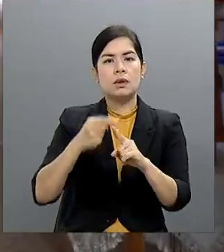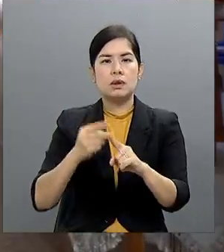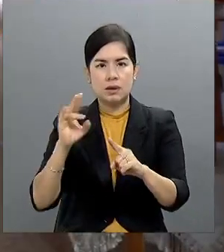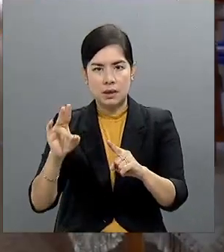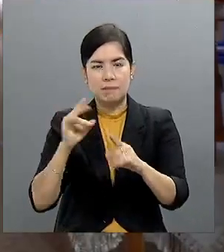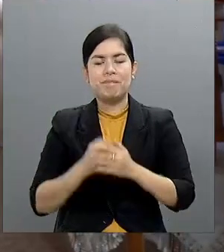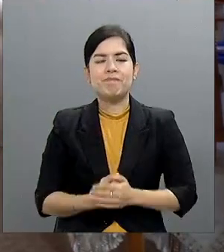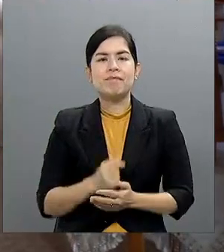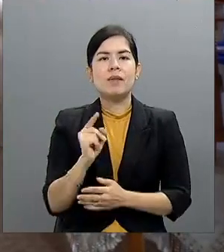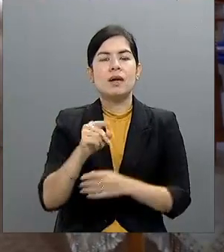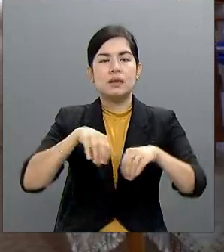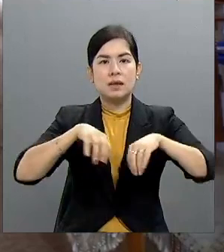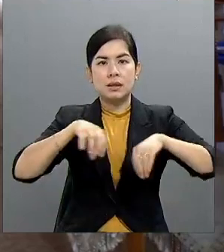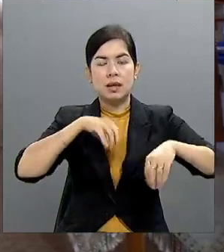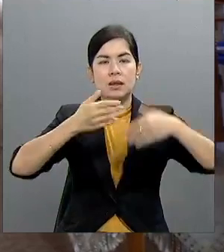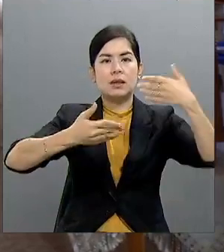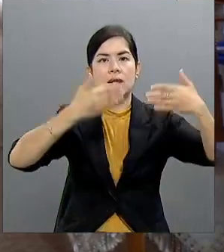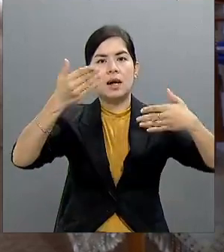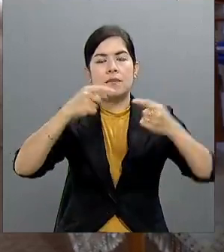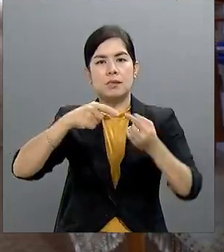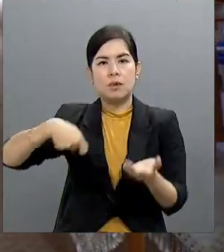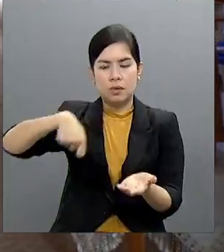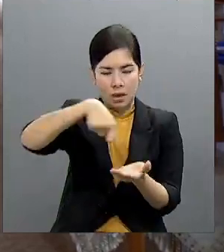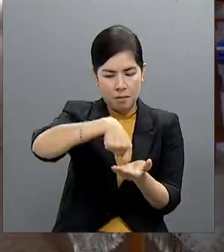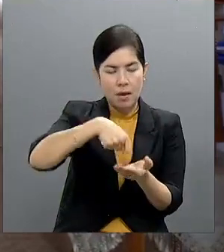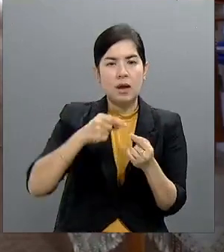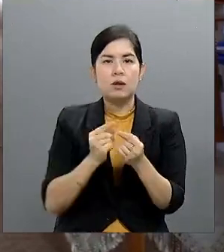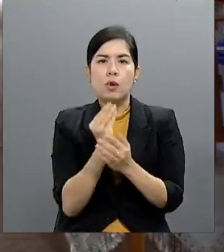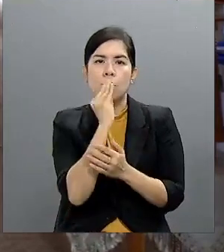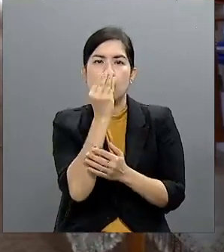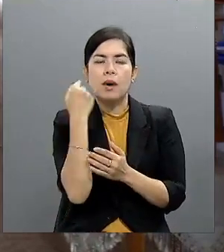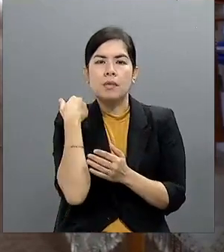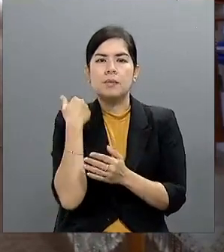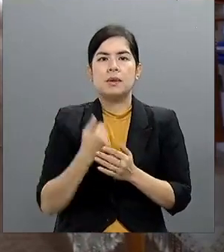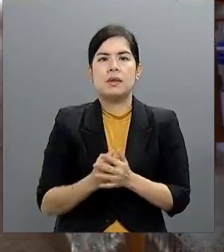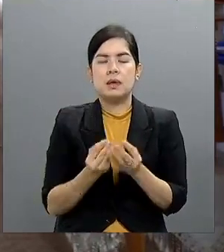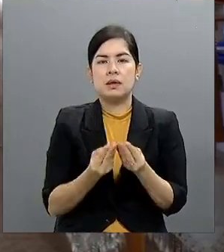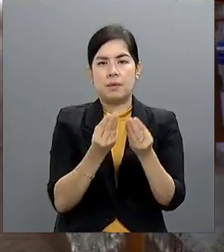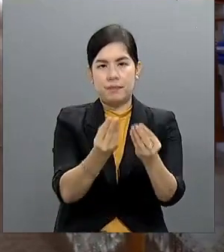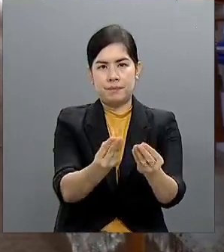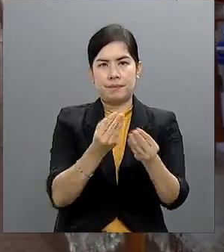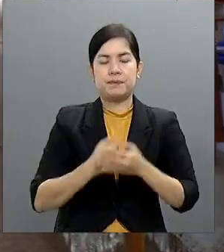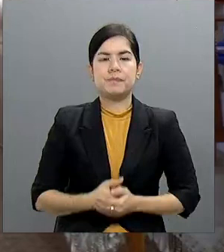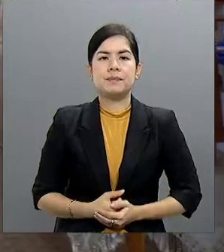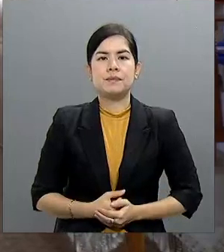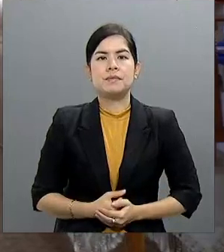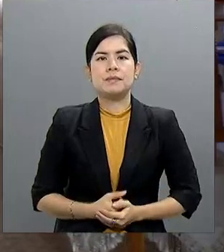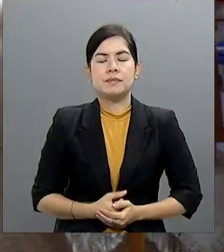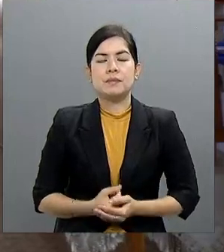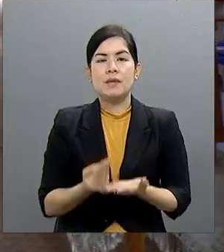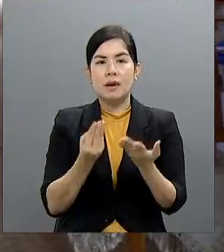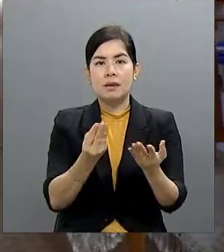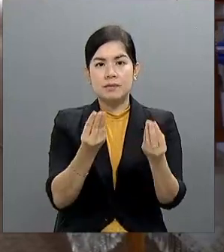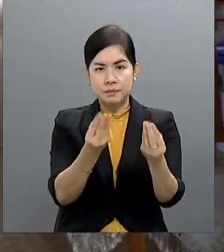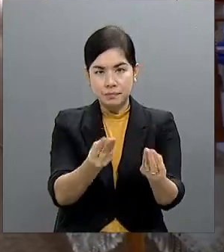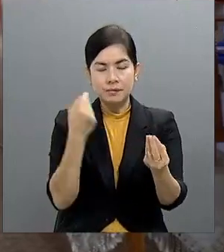จัดกิจกรรมตักบาตรดอกไม้ค่ะโดยใช้ดอกเข้าพรรษาถวายเป็นพุทธบูชาแด่องค์สมเด็จพระสัมมาสัมพุทธเ